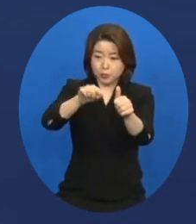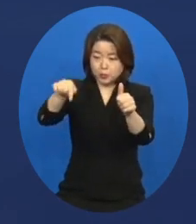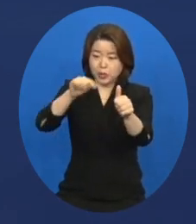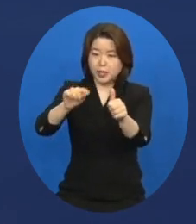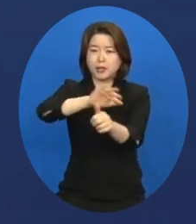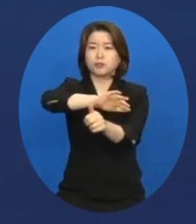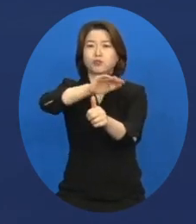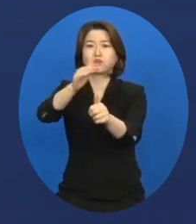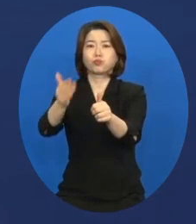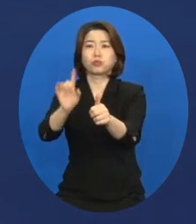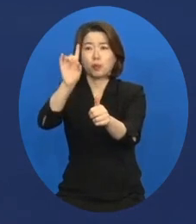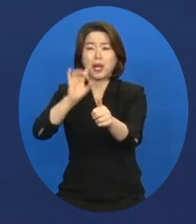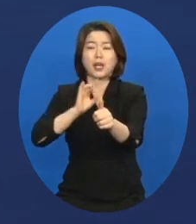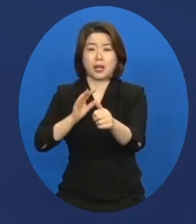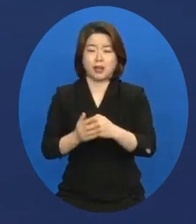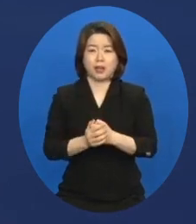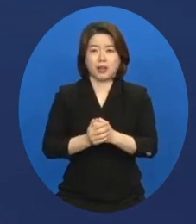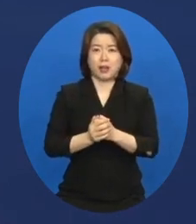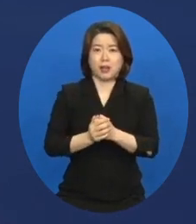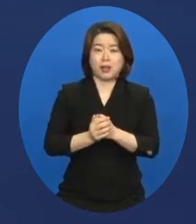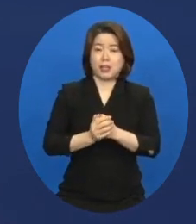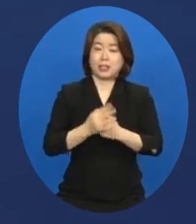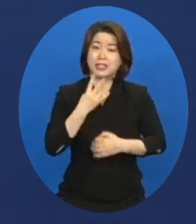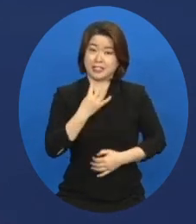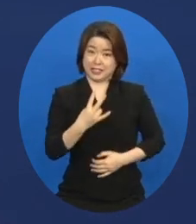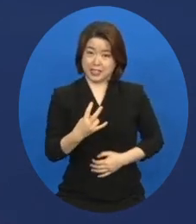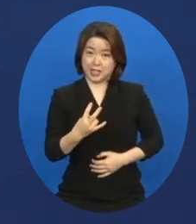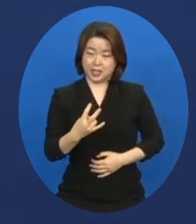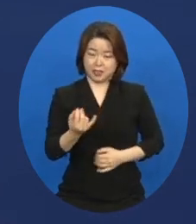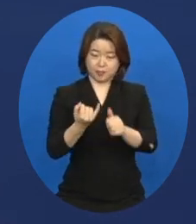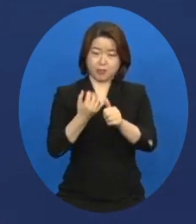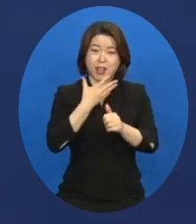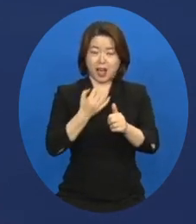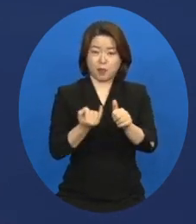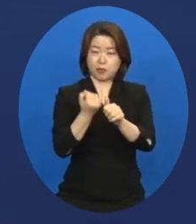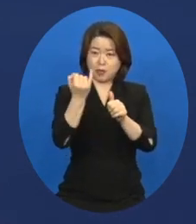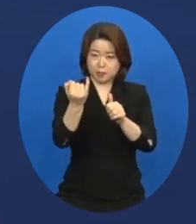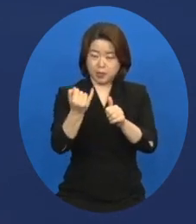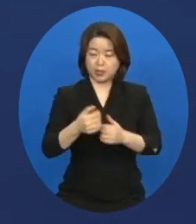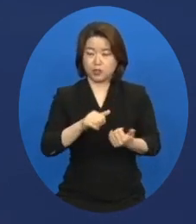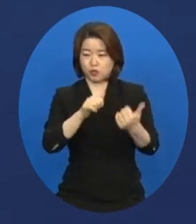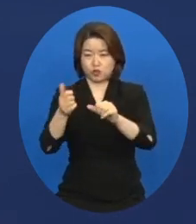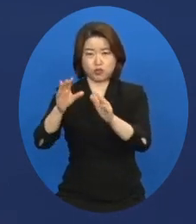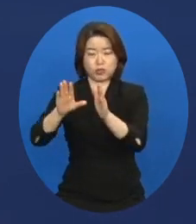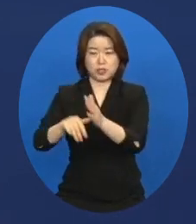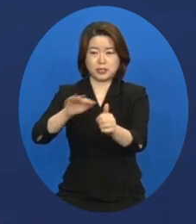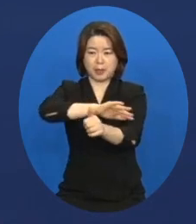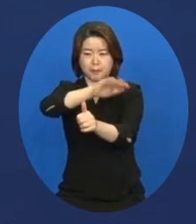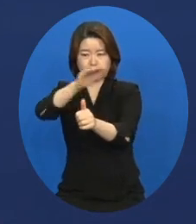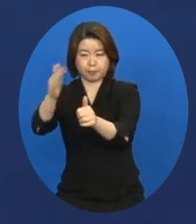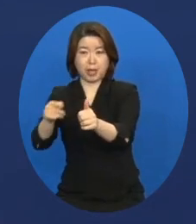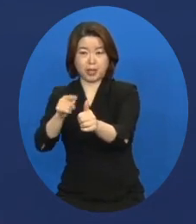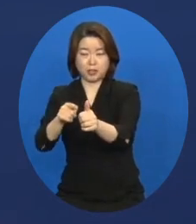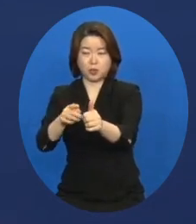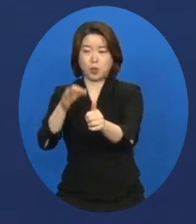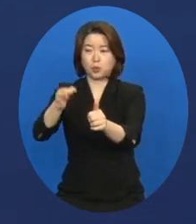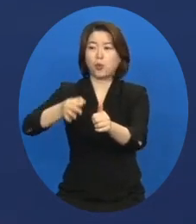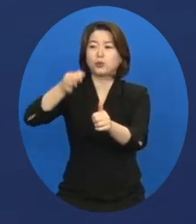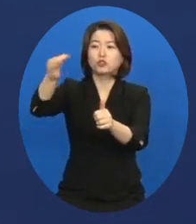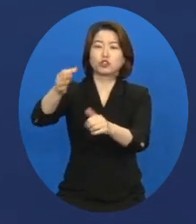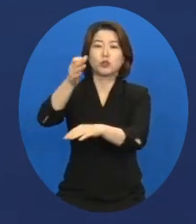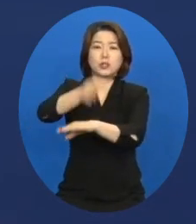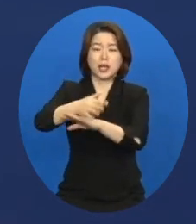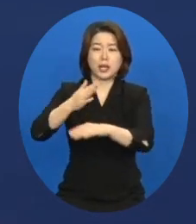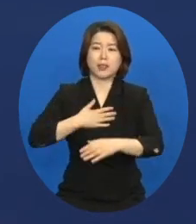없었습니다. 사례가 죽었을 때 그 헤브론에 있는 막벨라 굴을 무덤으로 돈을 주고 사서